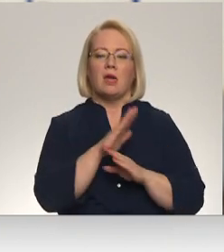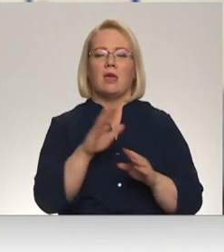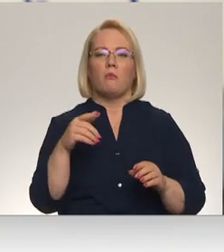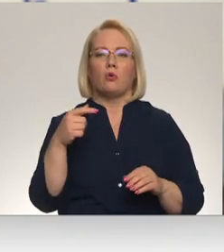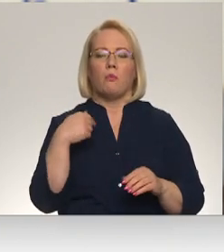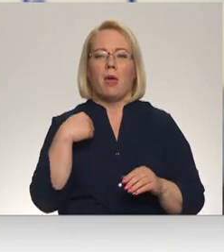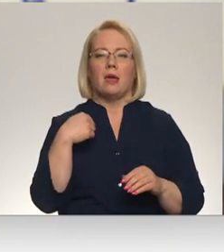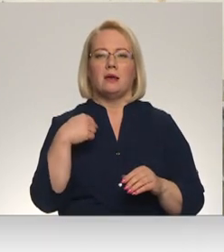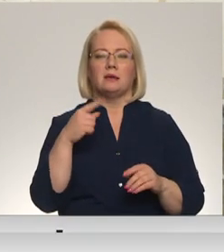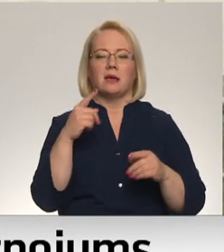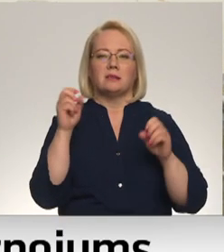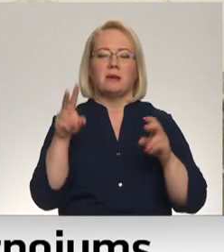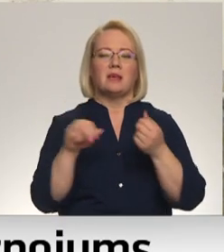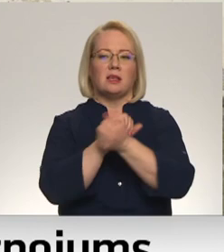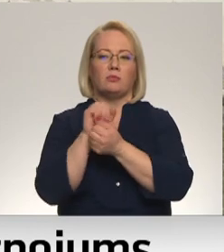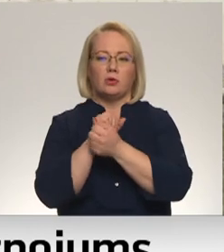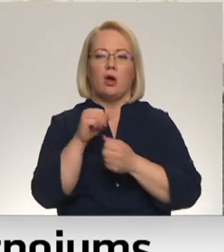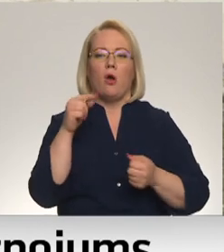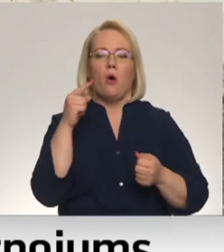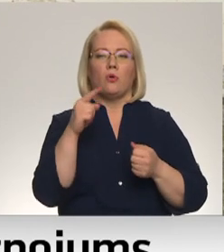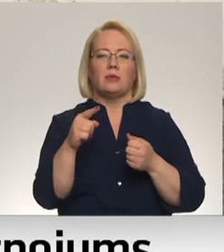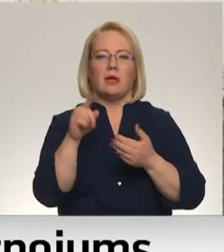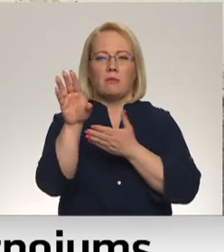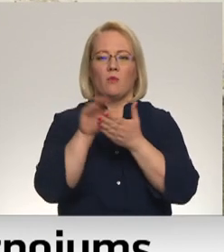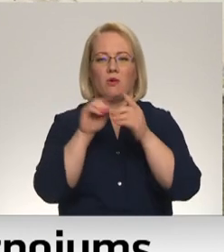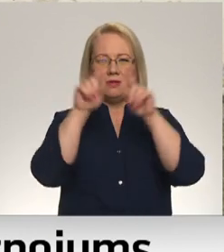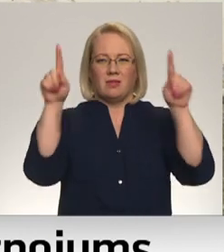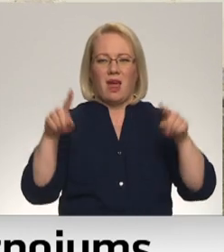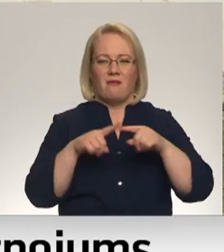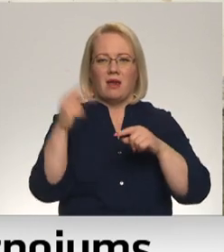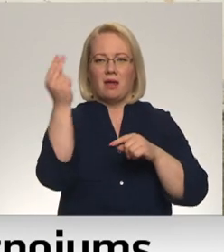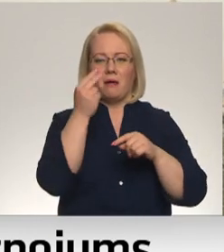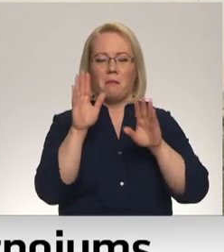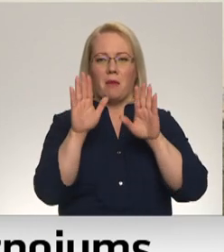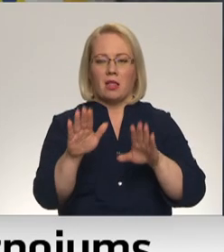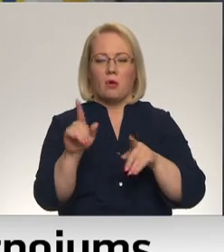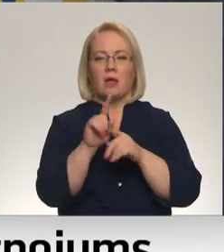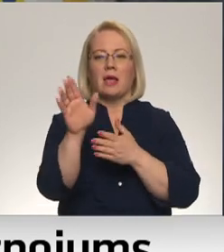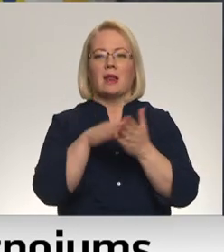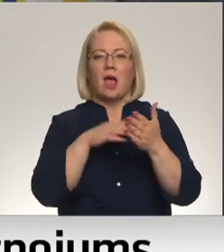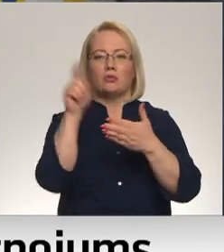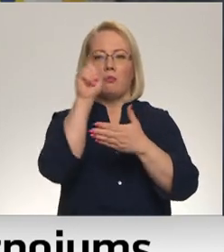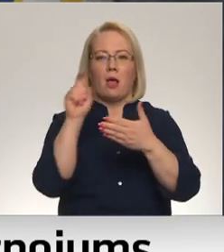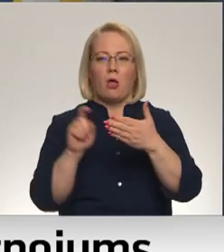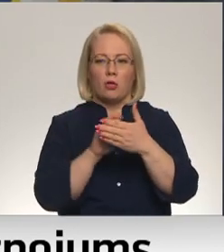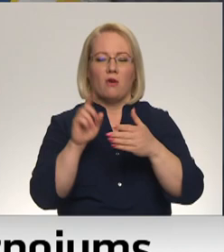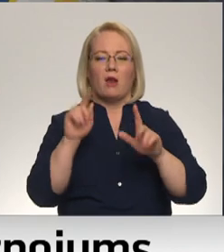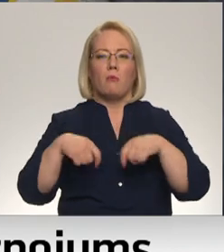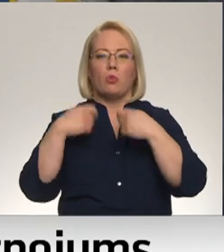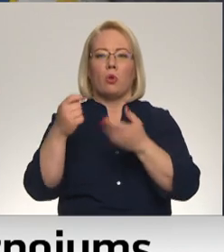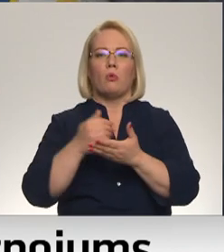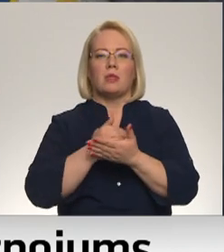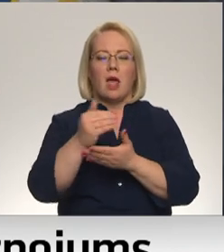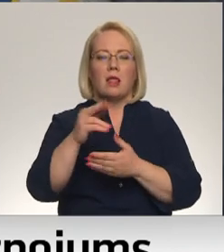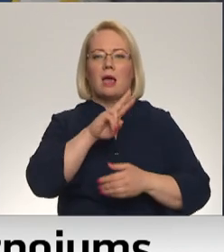vandāļi. Mums tie trafareti palika un palika arī krāsu baloniņi. Mēs sapratām, ka mēs viņu varam nodot tālāk un visiem, kam ir